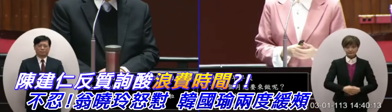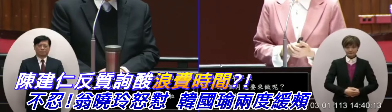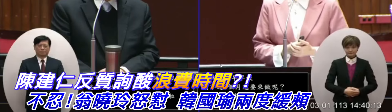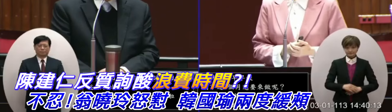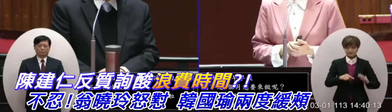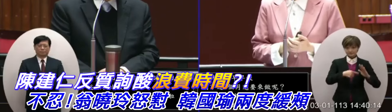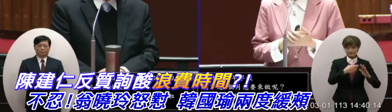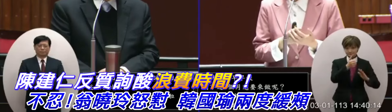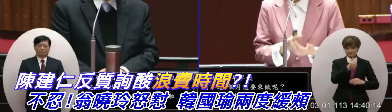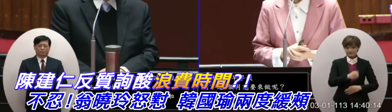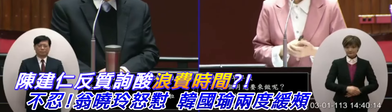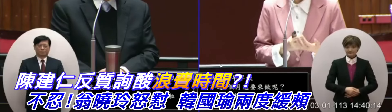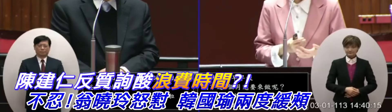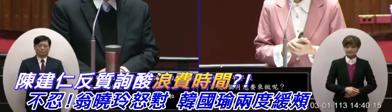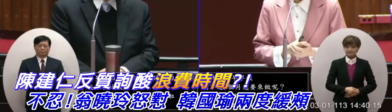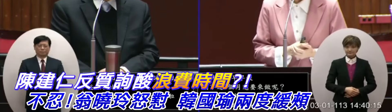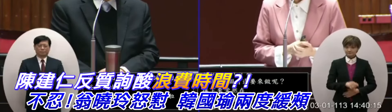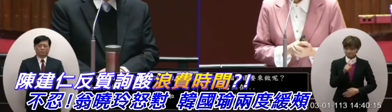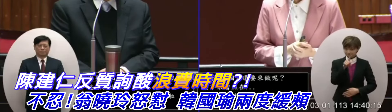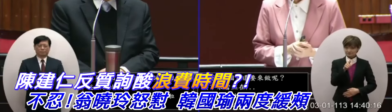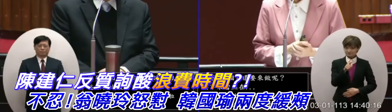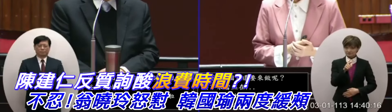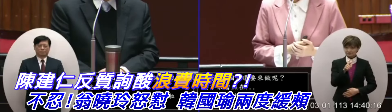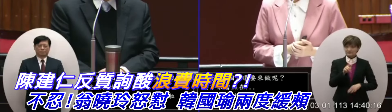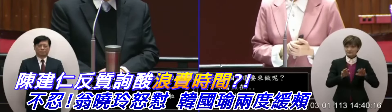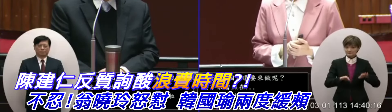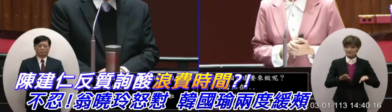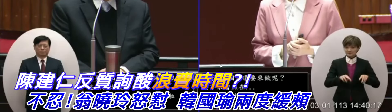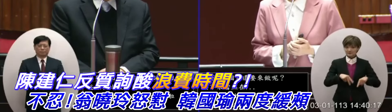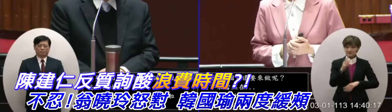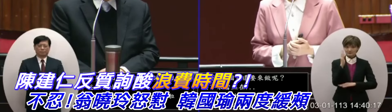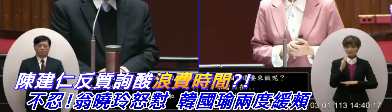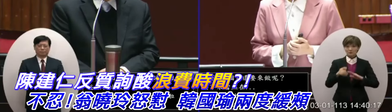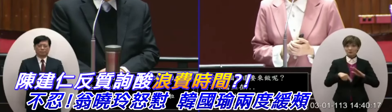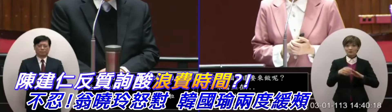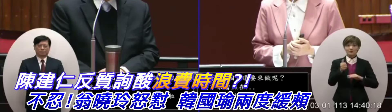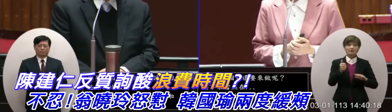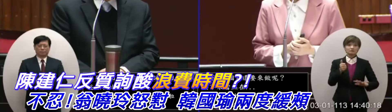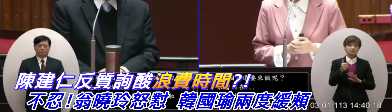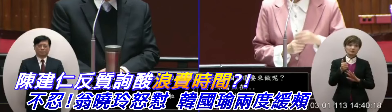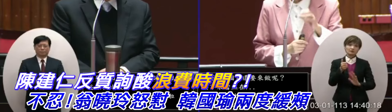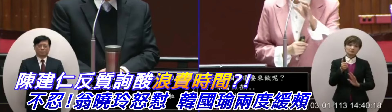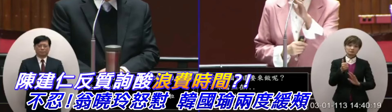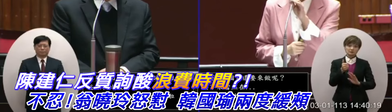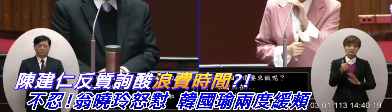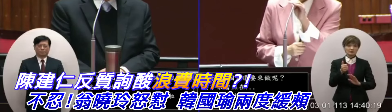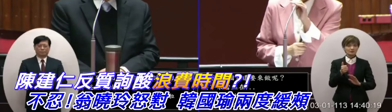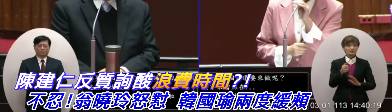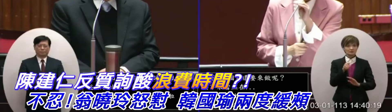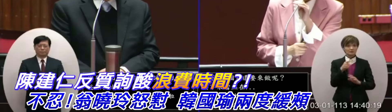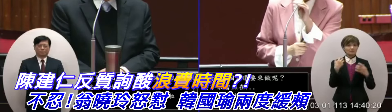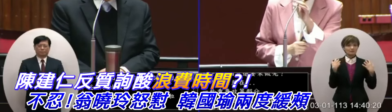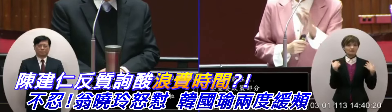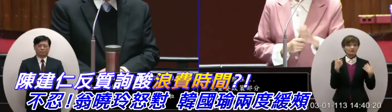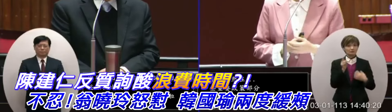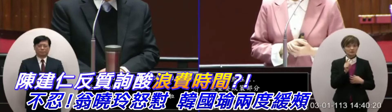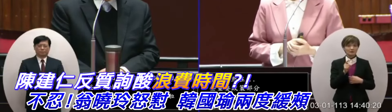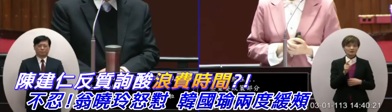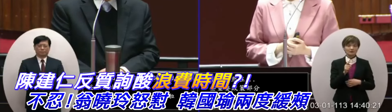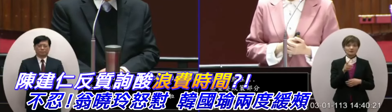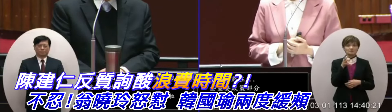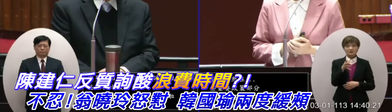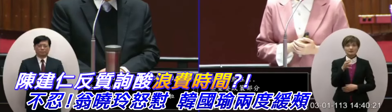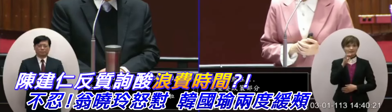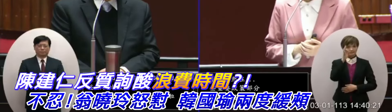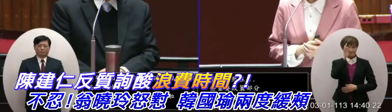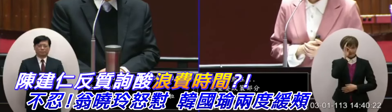长您所领导现在的行政团队，基本上是属于一个看守政府的状态，所以呢，